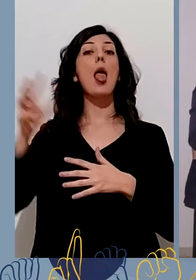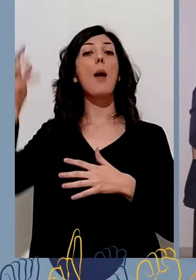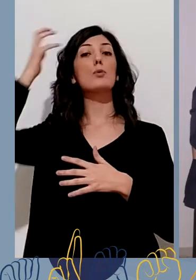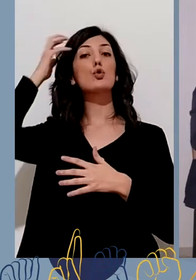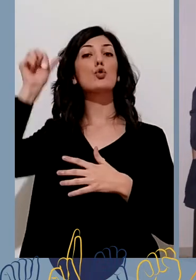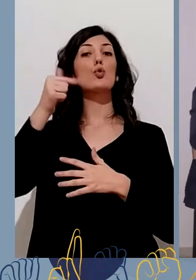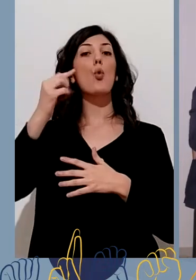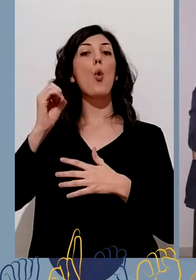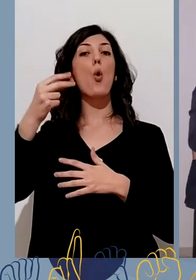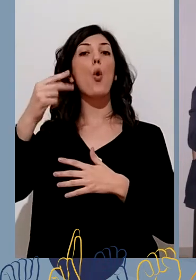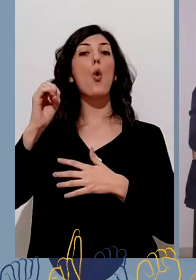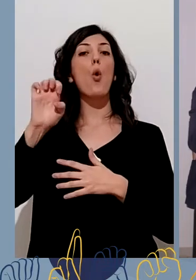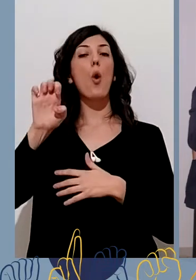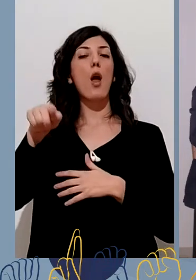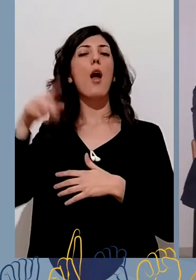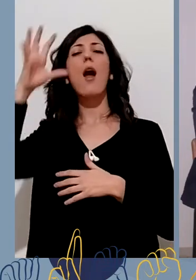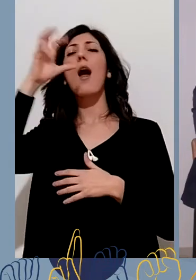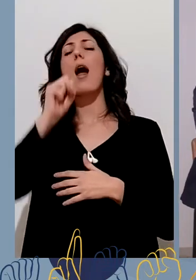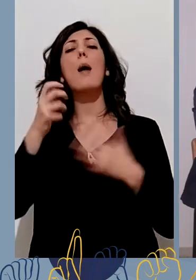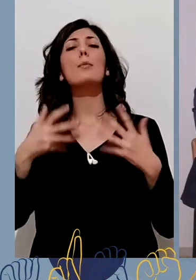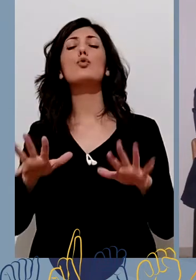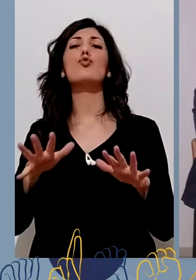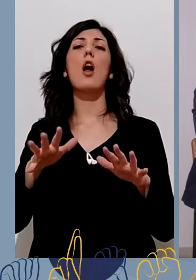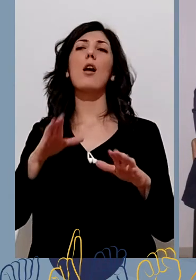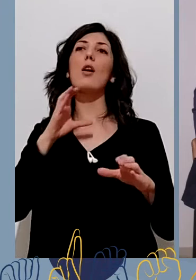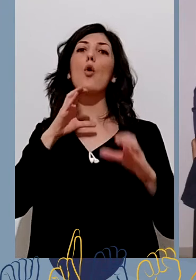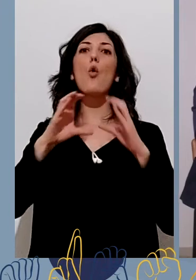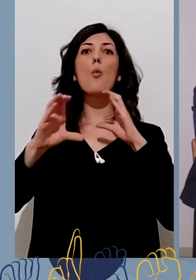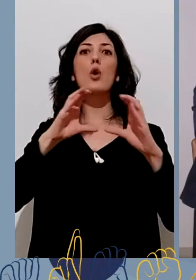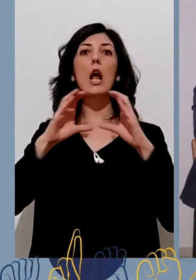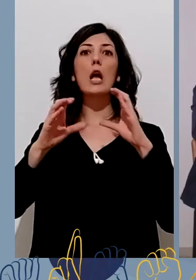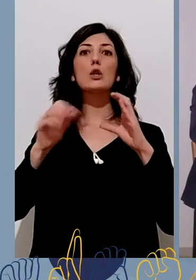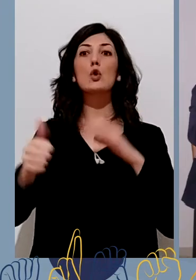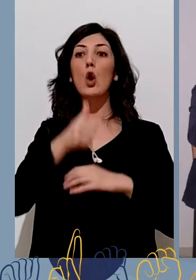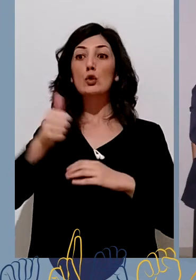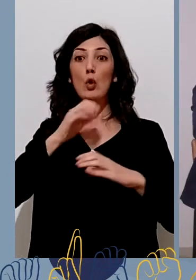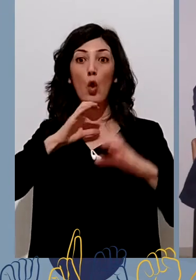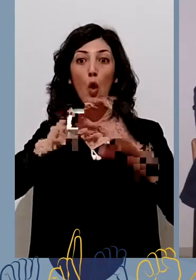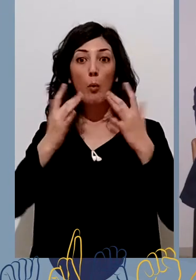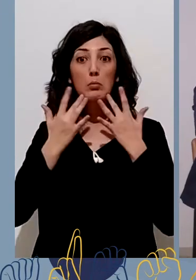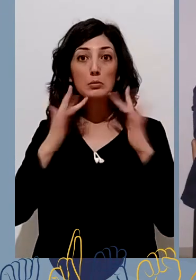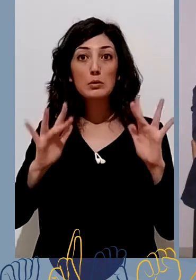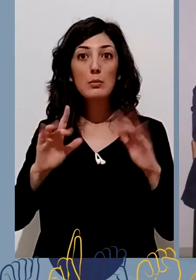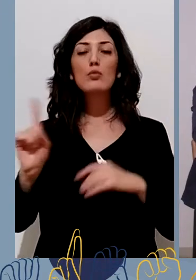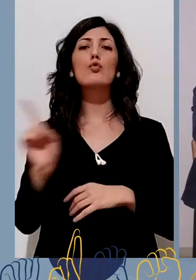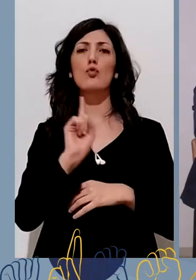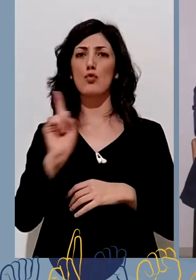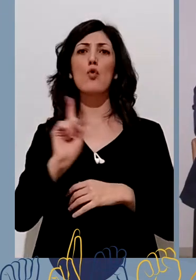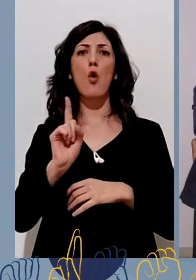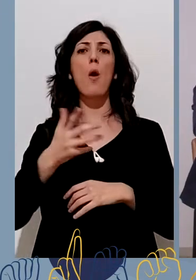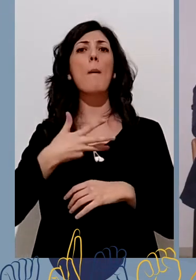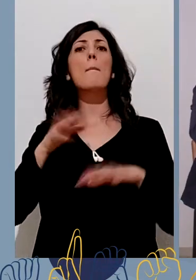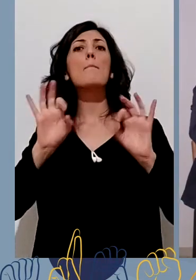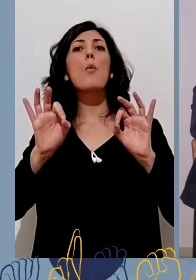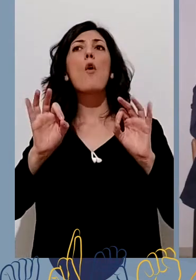ha capito che questo metodo comunicativo non era soltanto un metodo comunicativo, ma era strutturato ed era una lingua vera e propria. Quindi